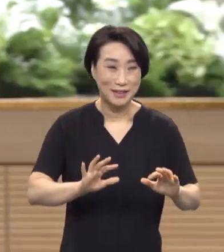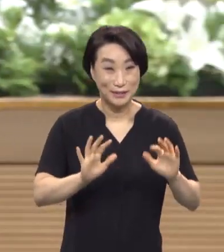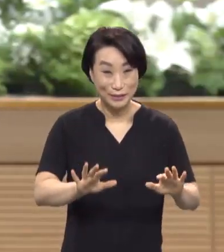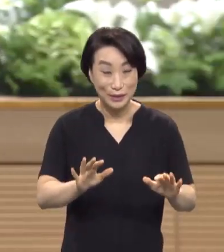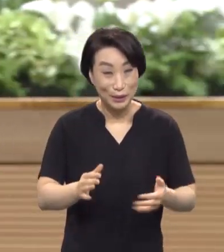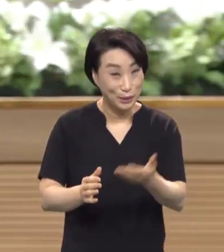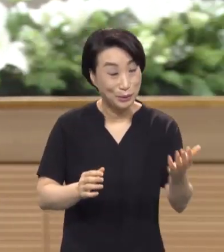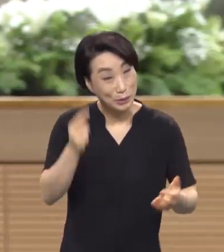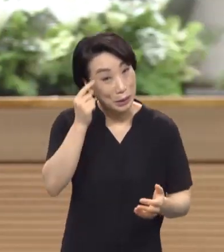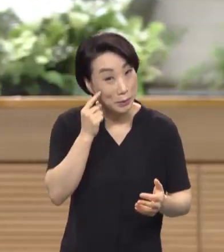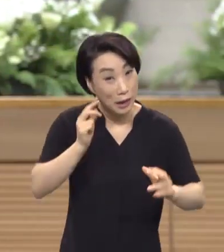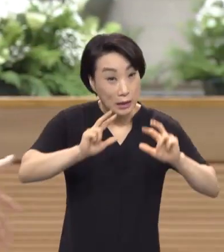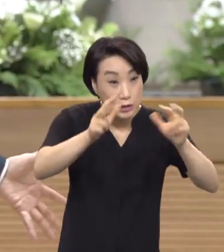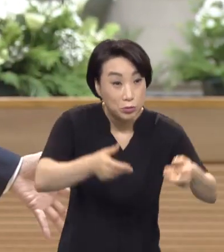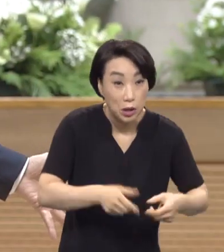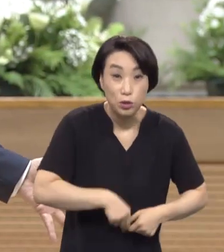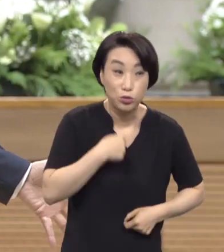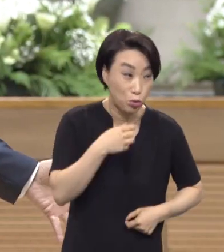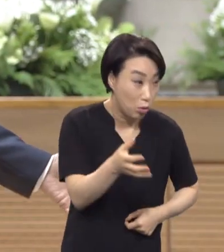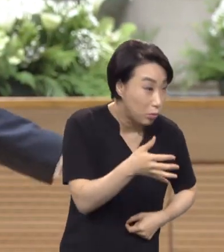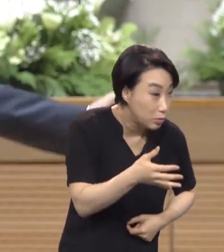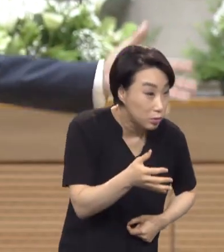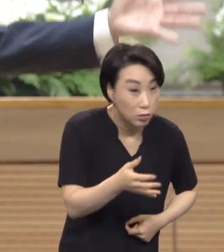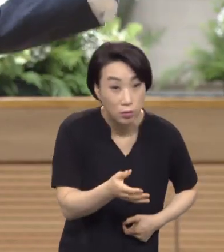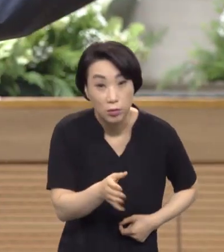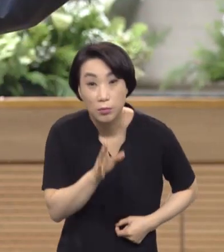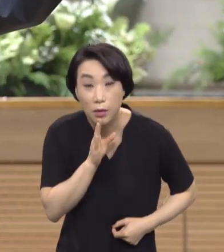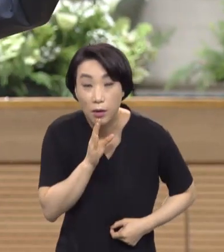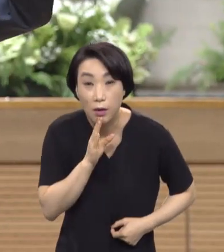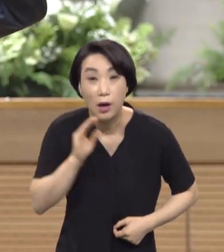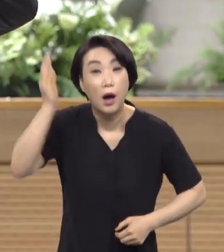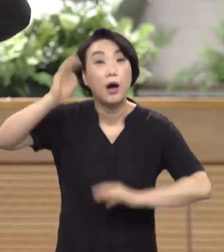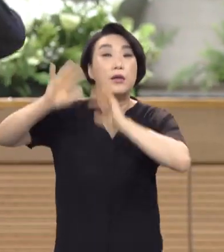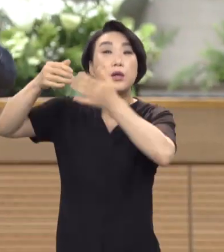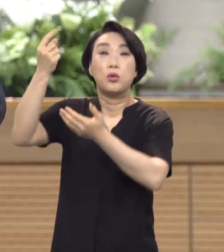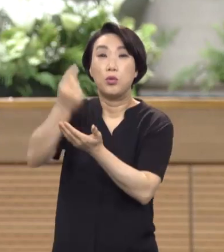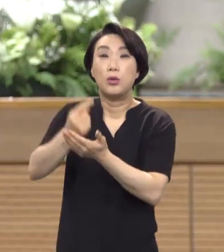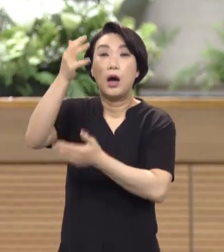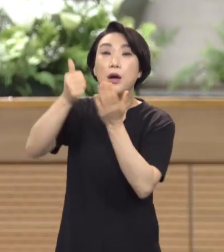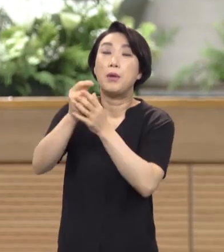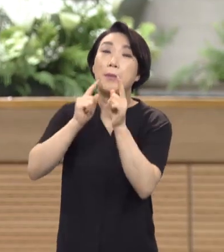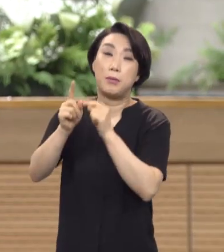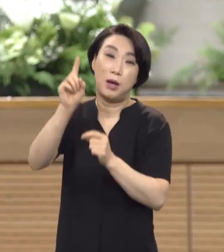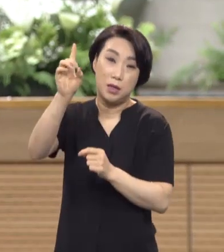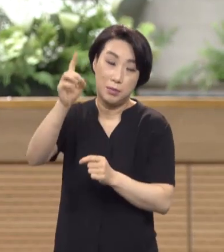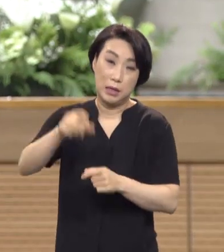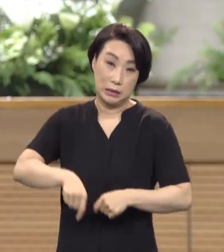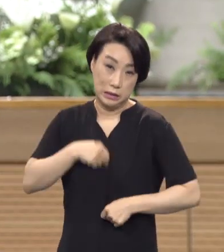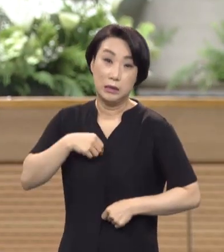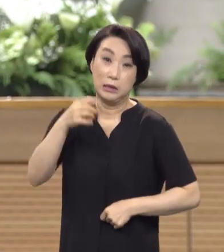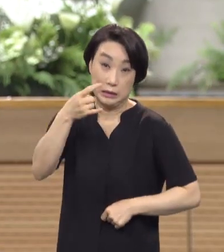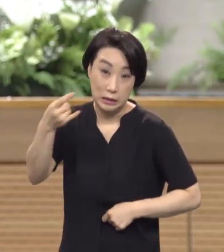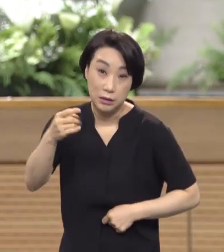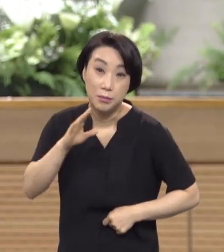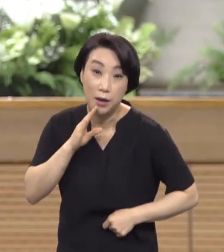지구상에 의의가 없지요. 하늘에 손 하나님 말씀만 의의야. 하나님